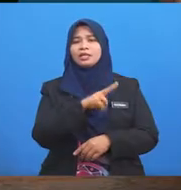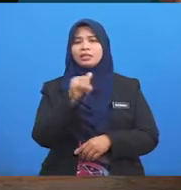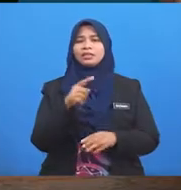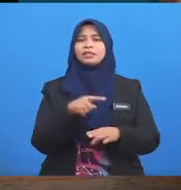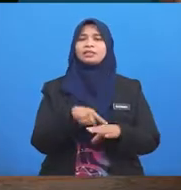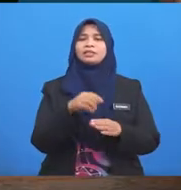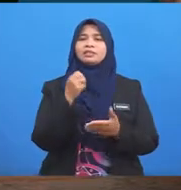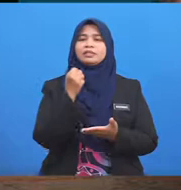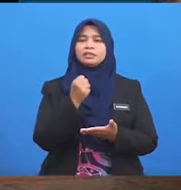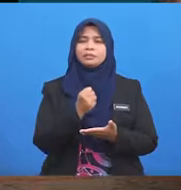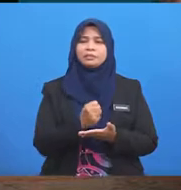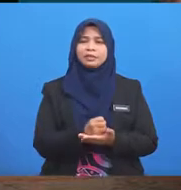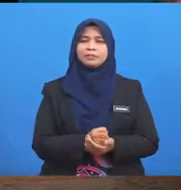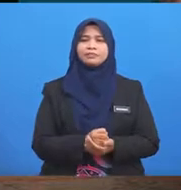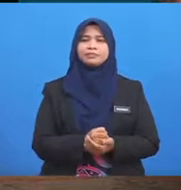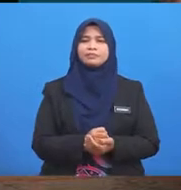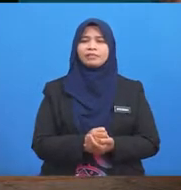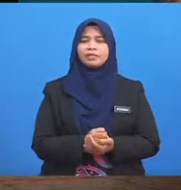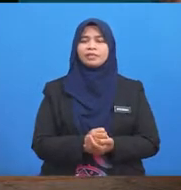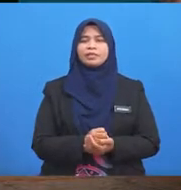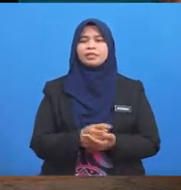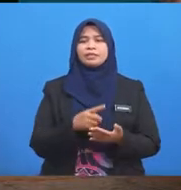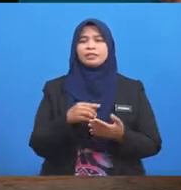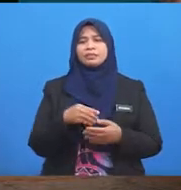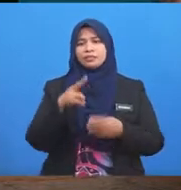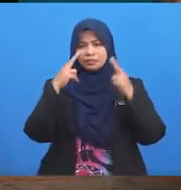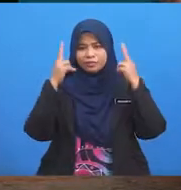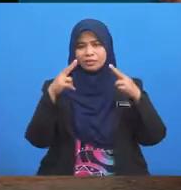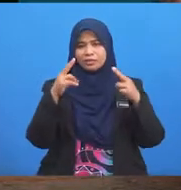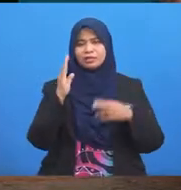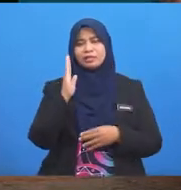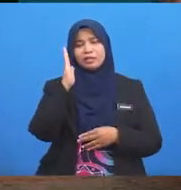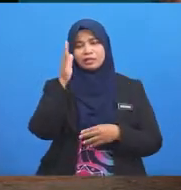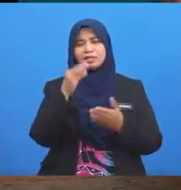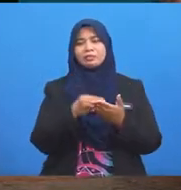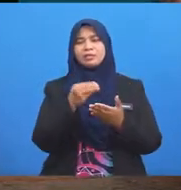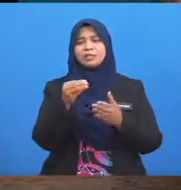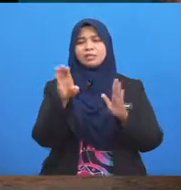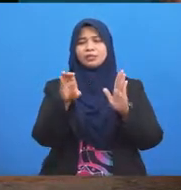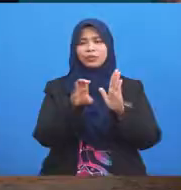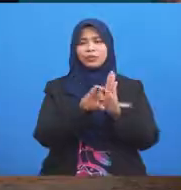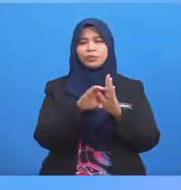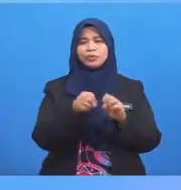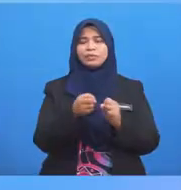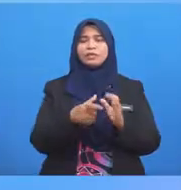Ha, jangan pening dulu ya murid-murid. Ni Ustazah datangkan contoh supaya lebih